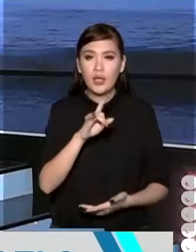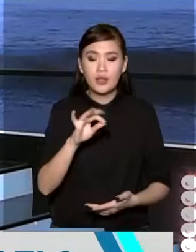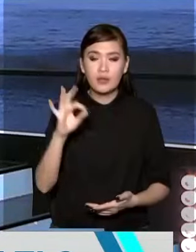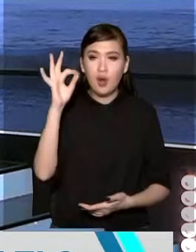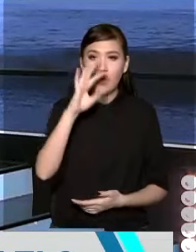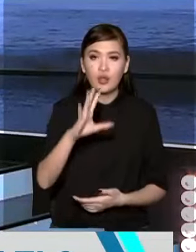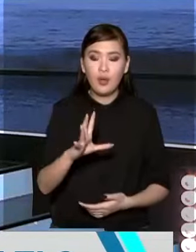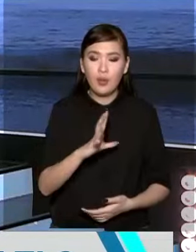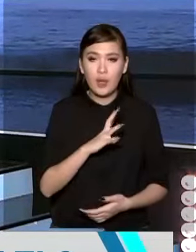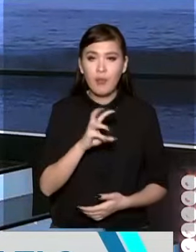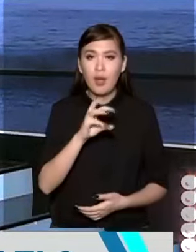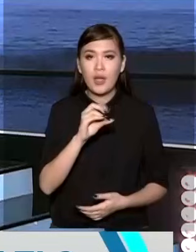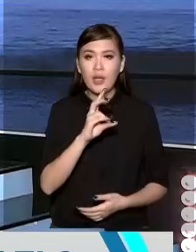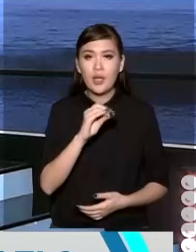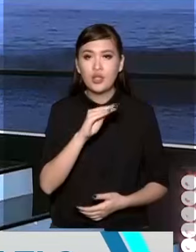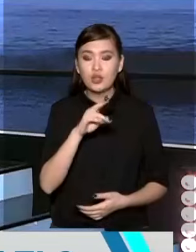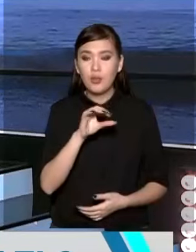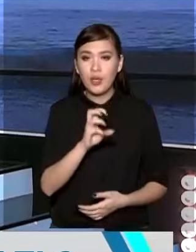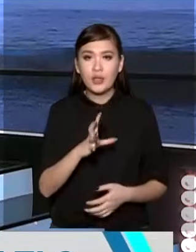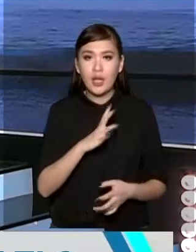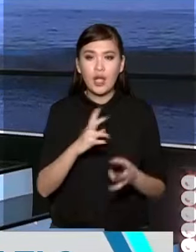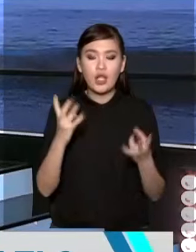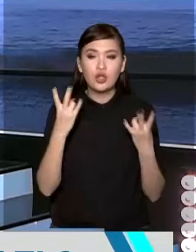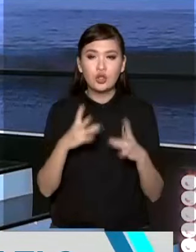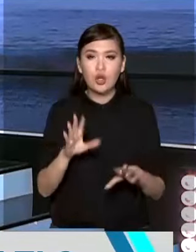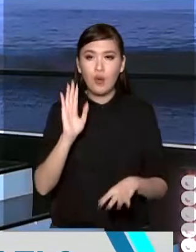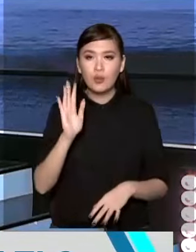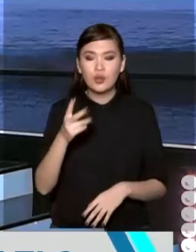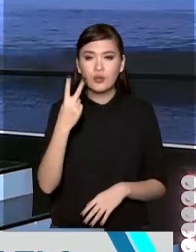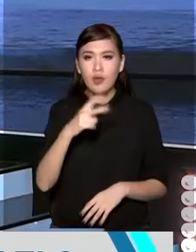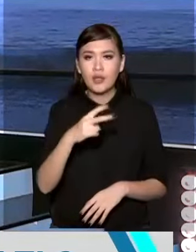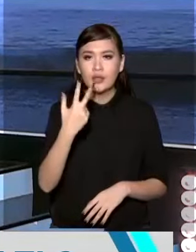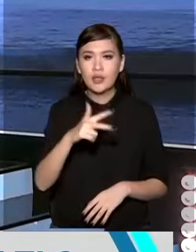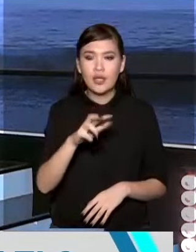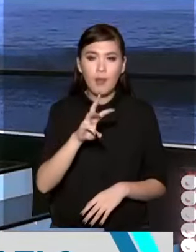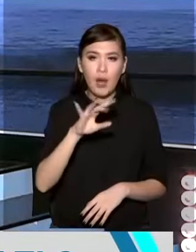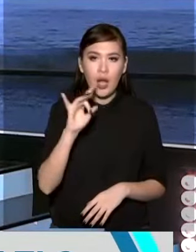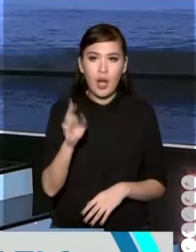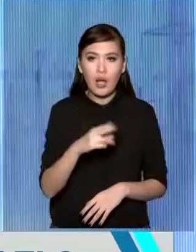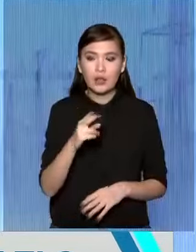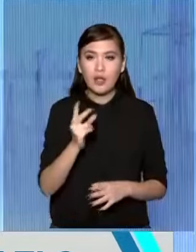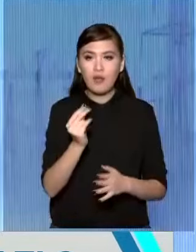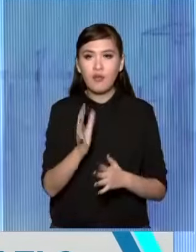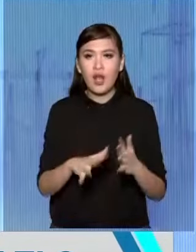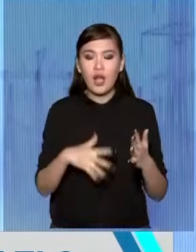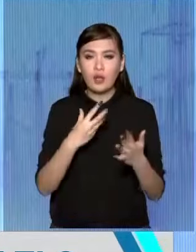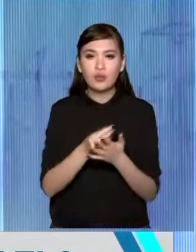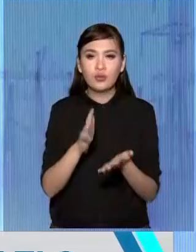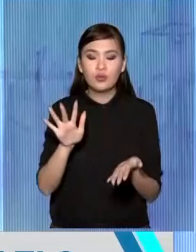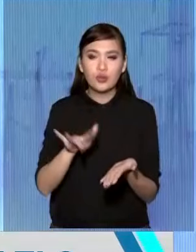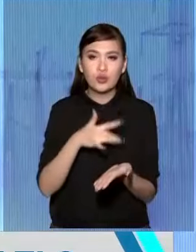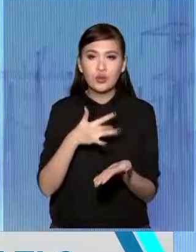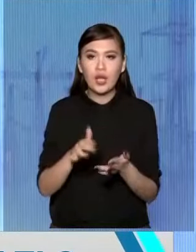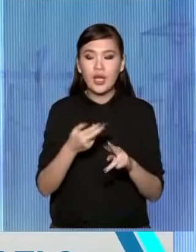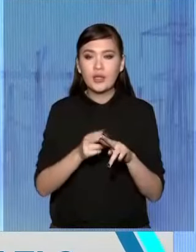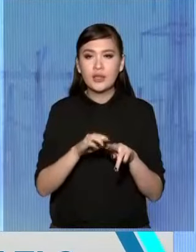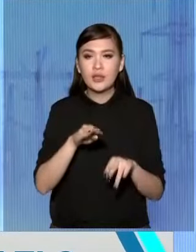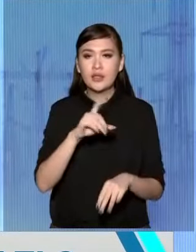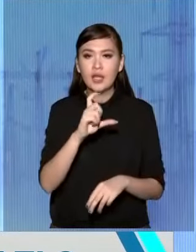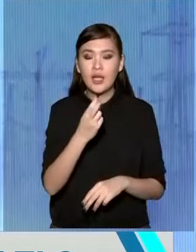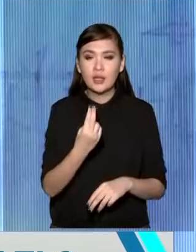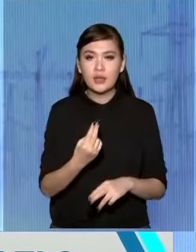наладить менеджмент, и тогда не придется ежегодно по 20-30 миллиардов вкладывать из бюджета в эту ТЭЦ,